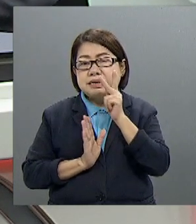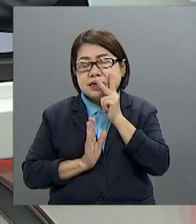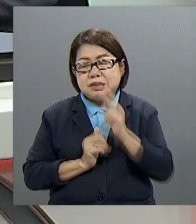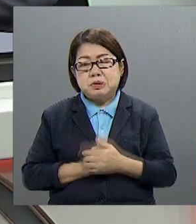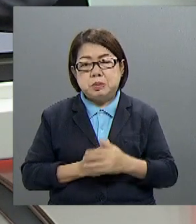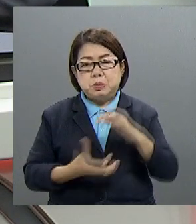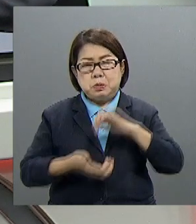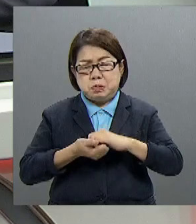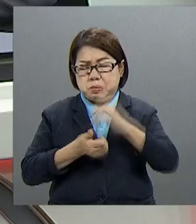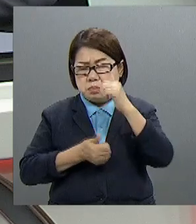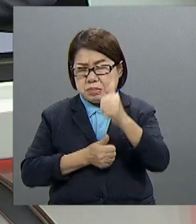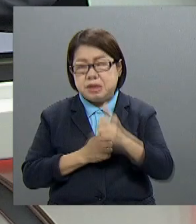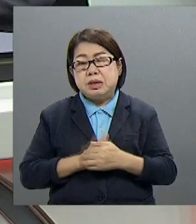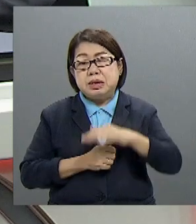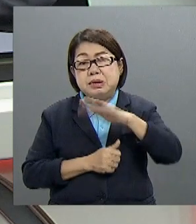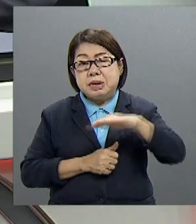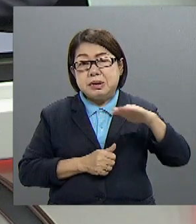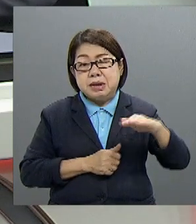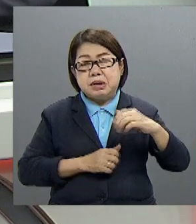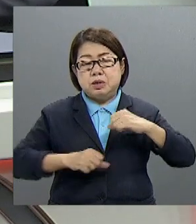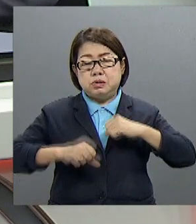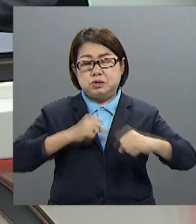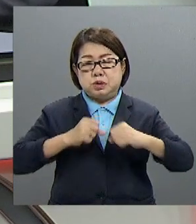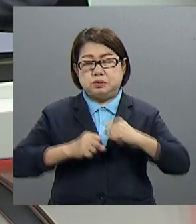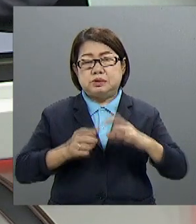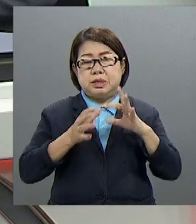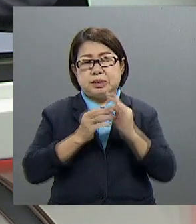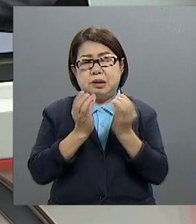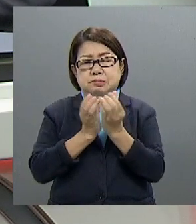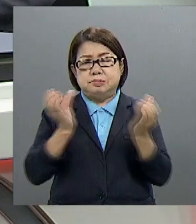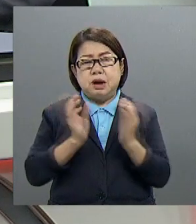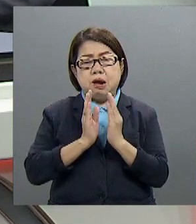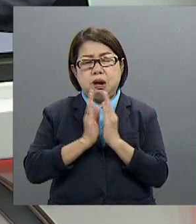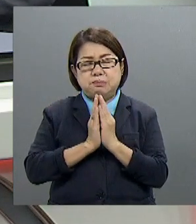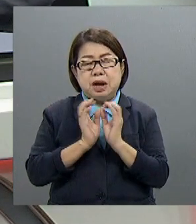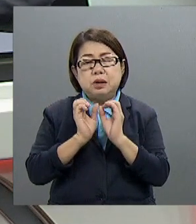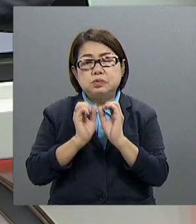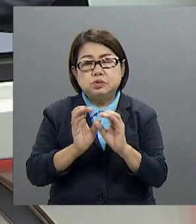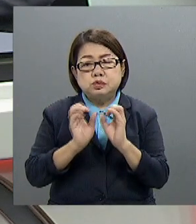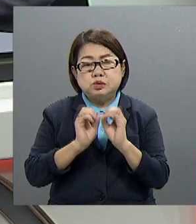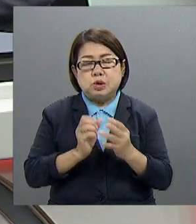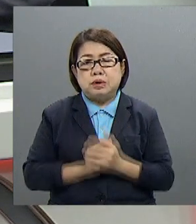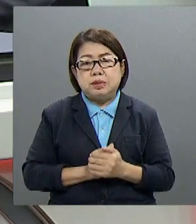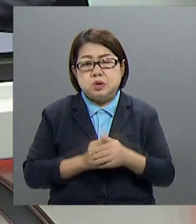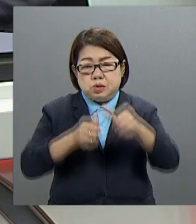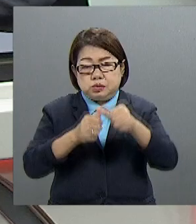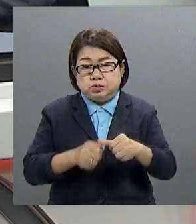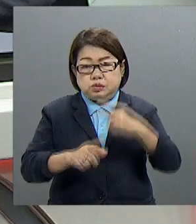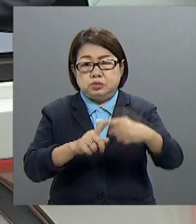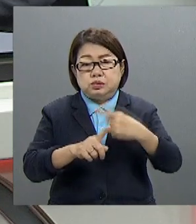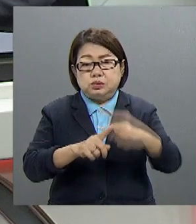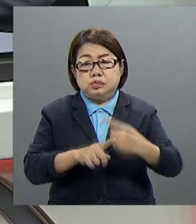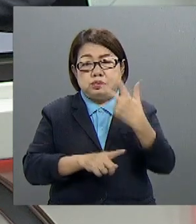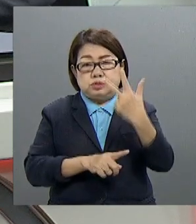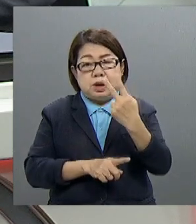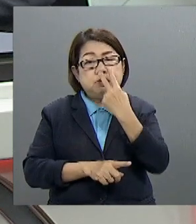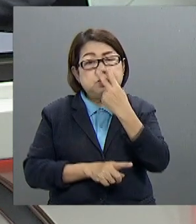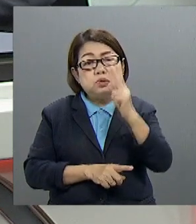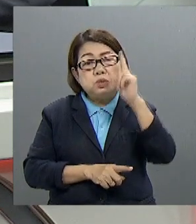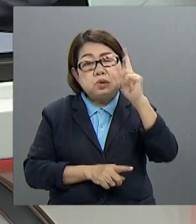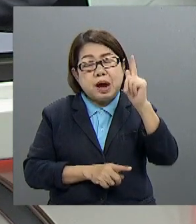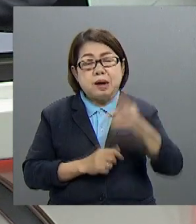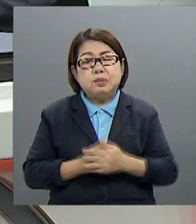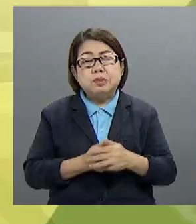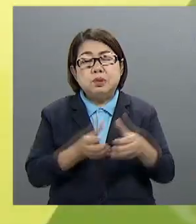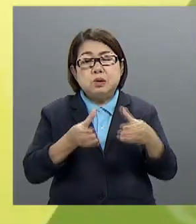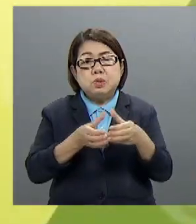ชนผ่านหลักธรรมะในพระพุทธศาสนาเป็นระยะเวลา3เดือนติดตามกับนักข่าวพลเมืองสาขานิเทศศาสตร์มหาวิทยาลัยกาฬ